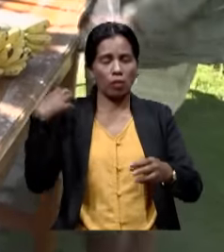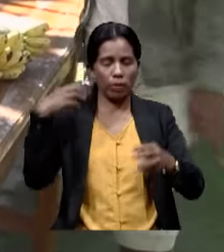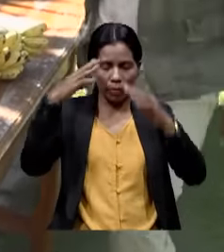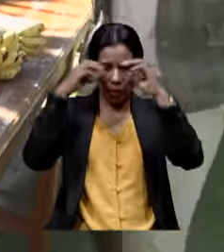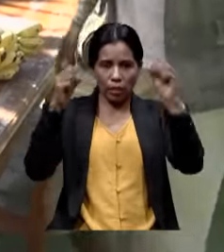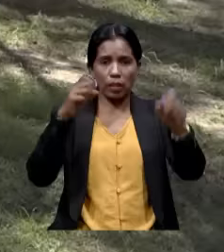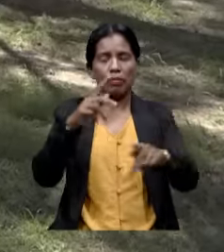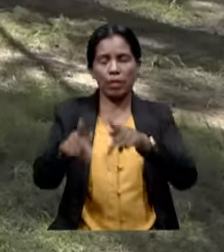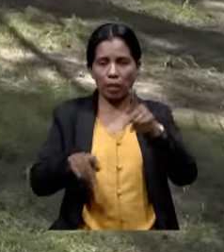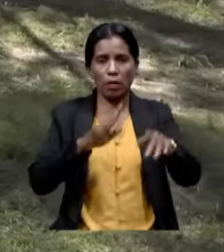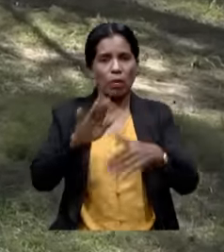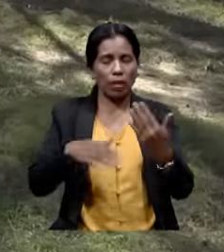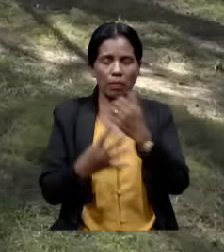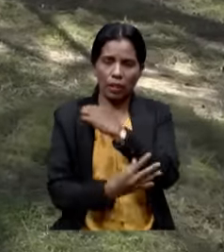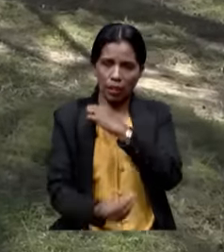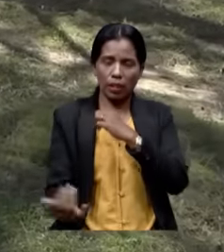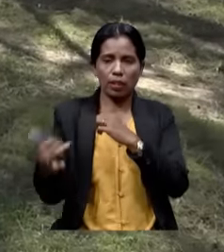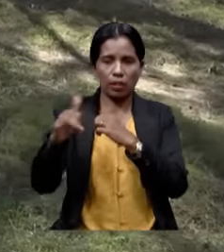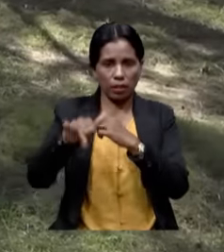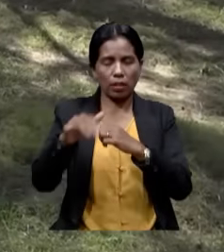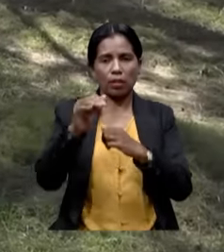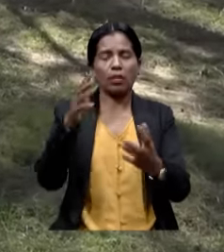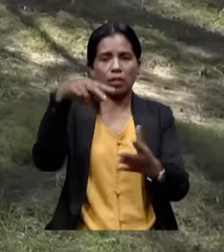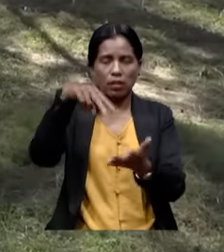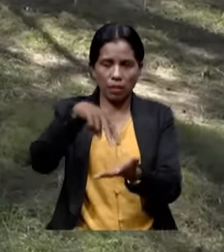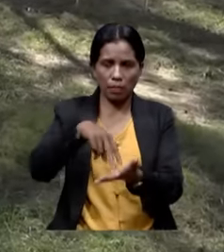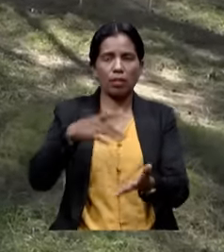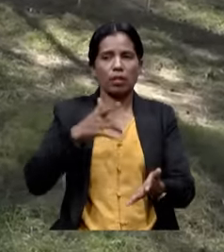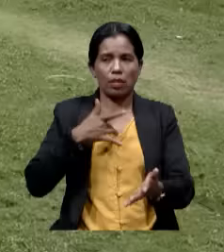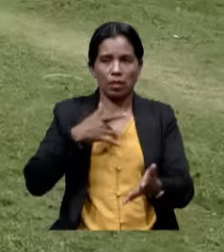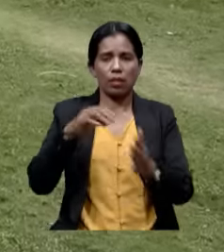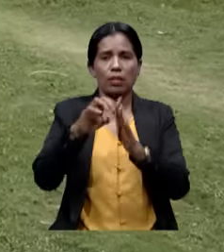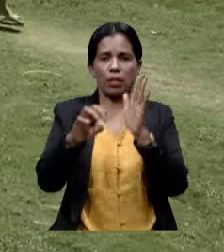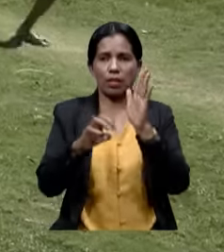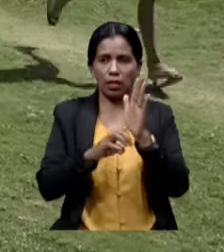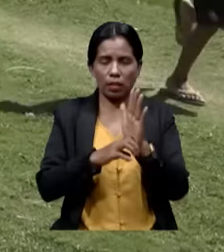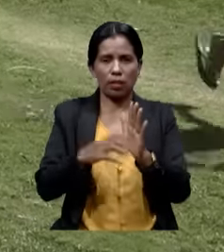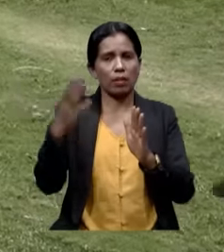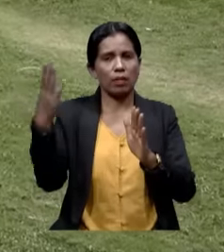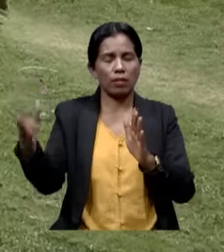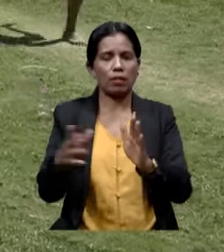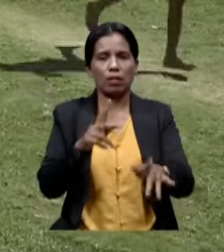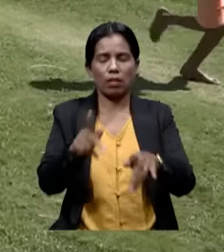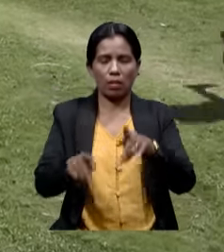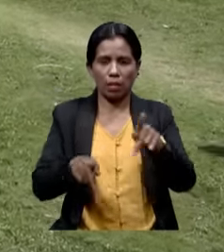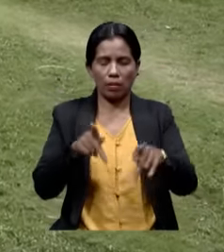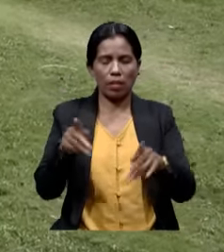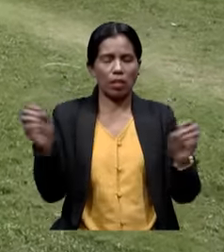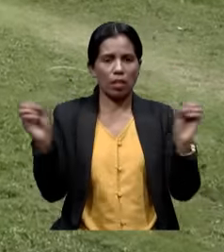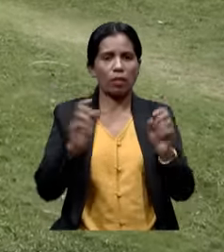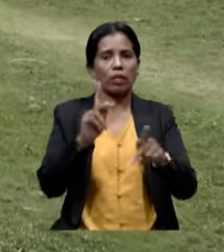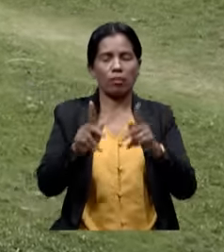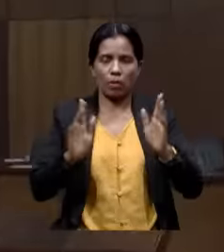Eleba, no povo kiak neoan sira, hori sama no sentinetik estado, nebe pertense mos ba povo Laos ema